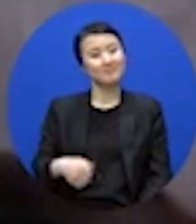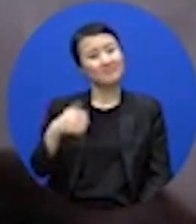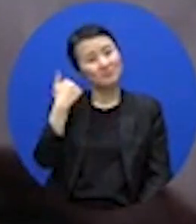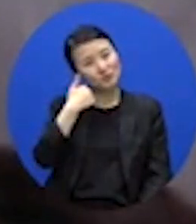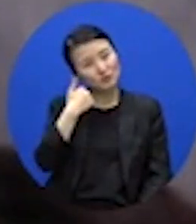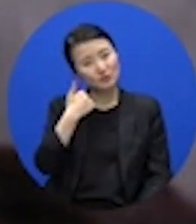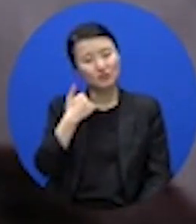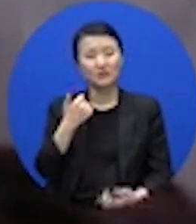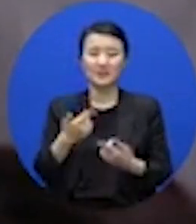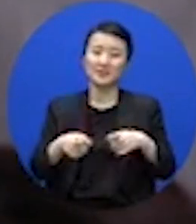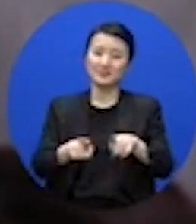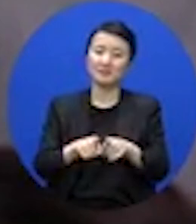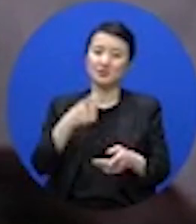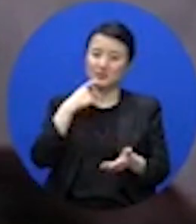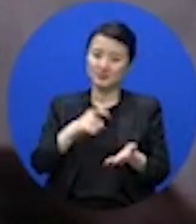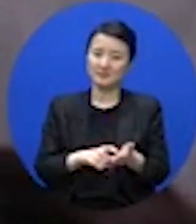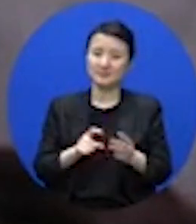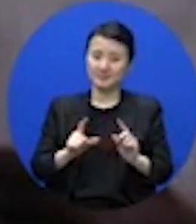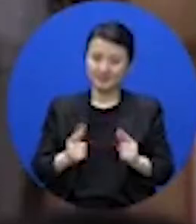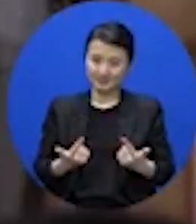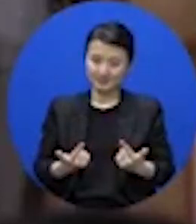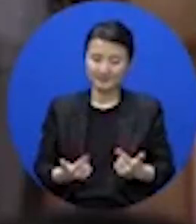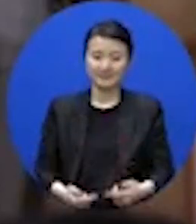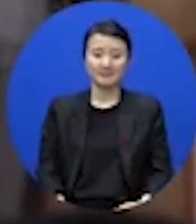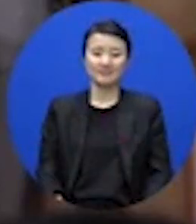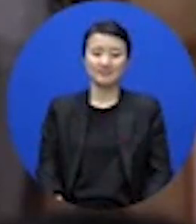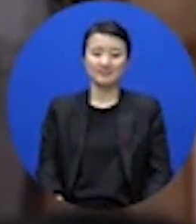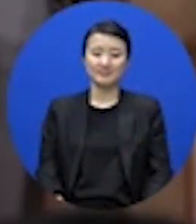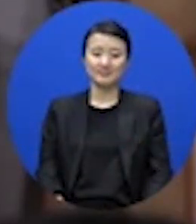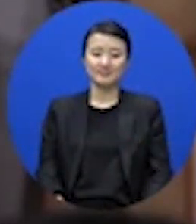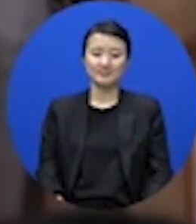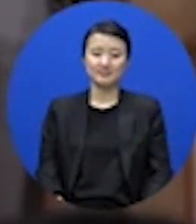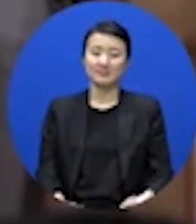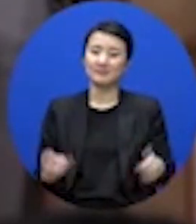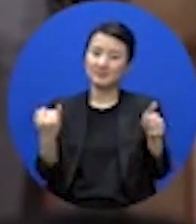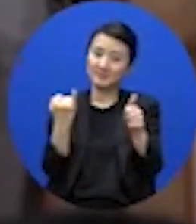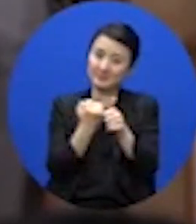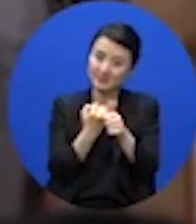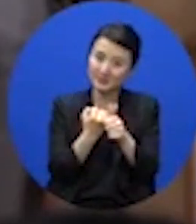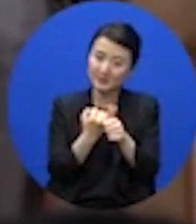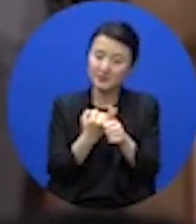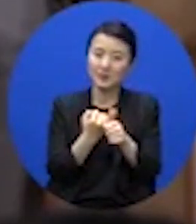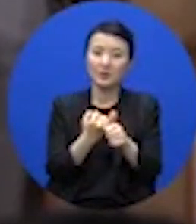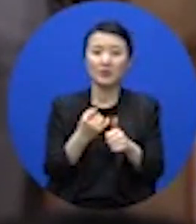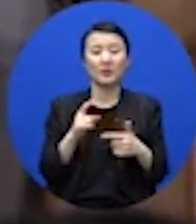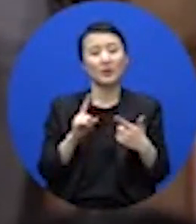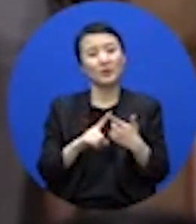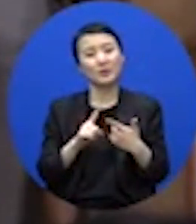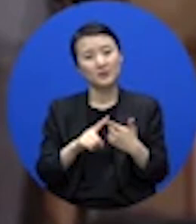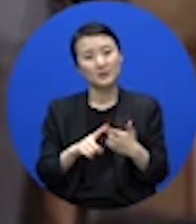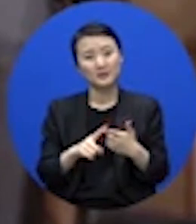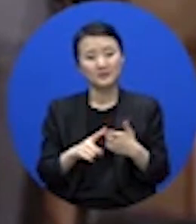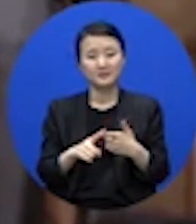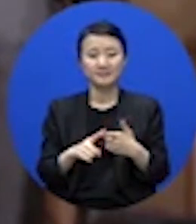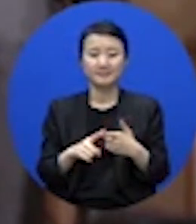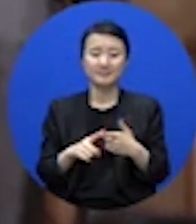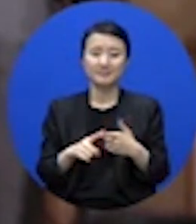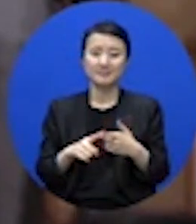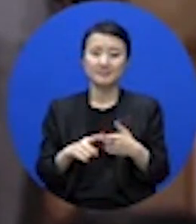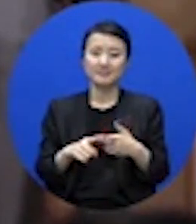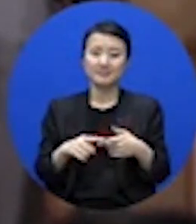그 쉽지가 않아요. 네. 그래서, 뭐, 신혼? 금방 뭐, 썸을 탄다? 우리 아이들이, 그죠?